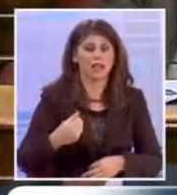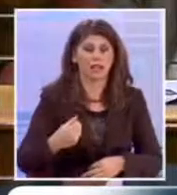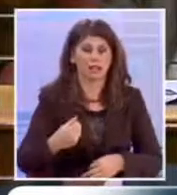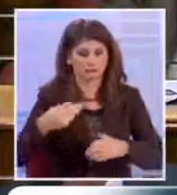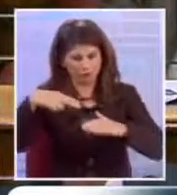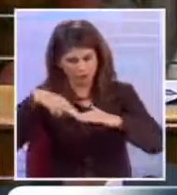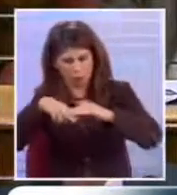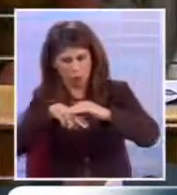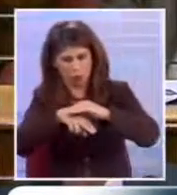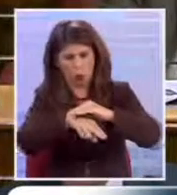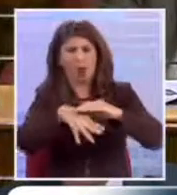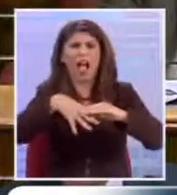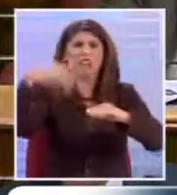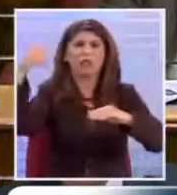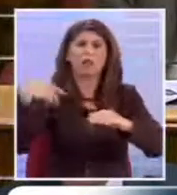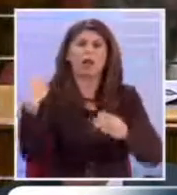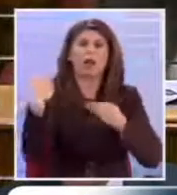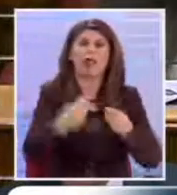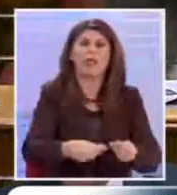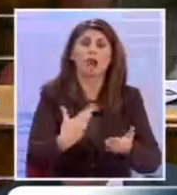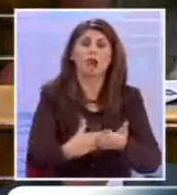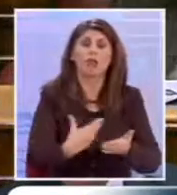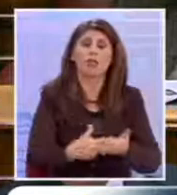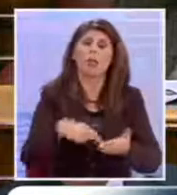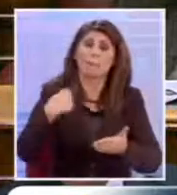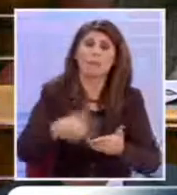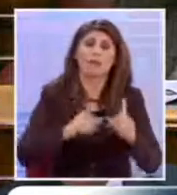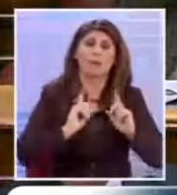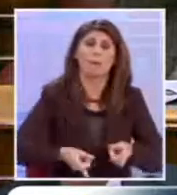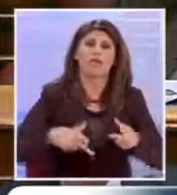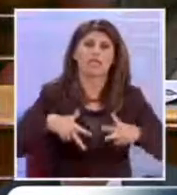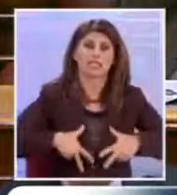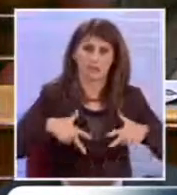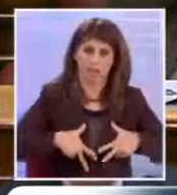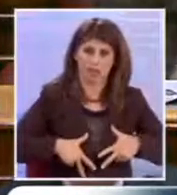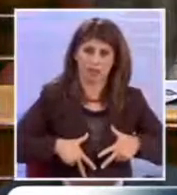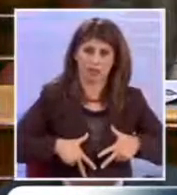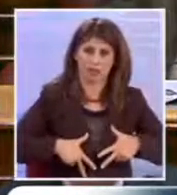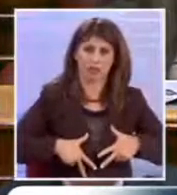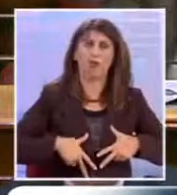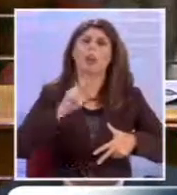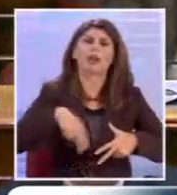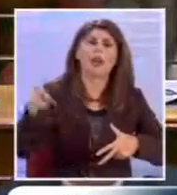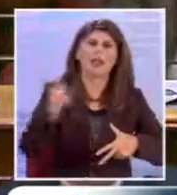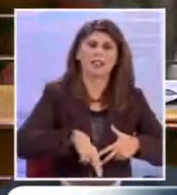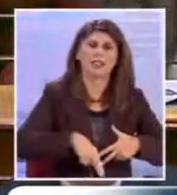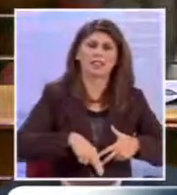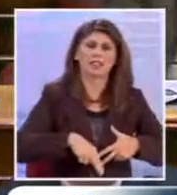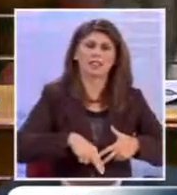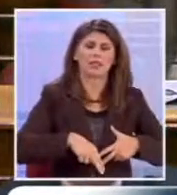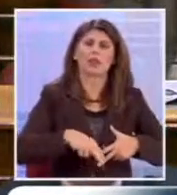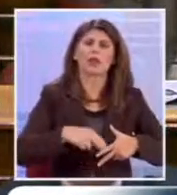τομογράφους δόθηκαν από μετά την απόφαση της κυβέρνησης να καταργήσει